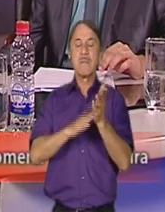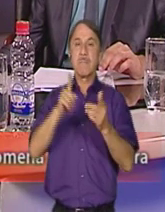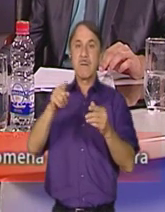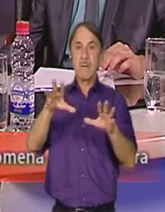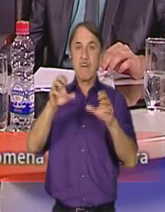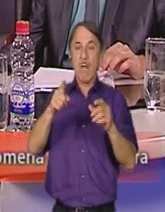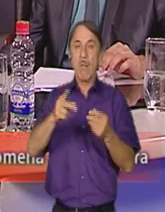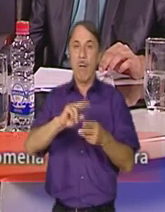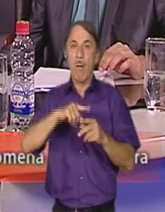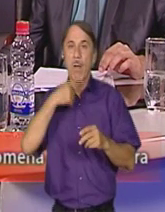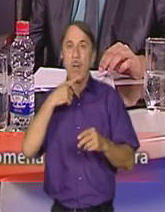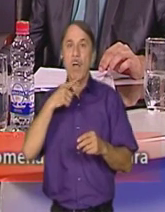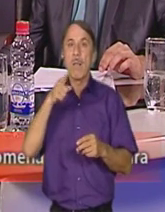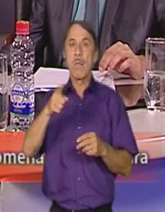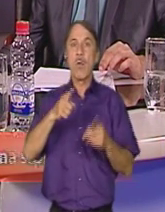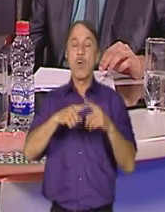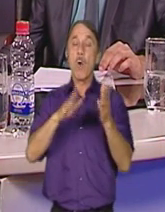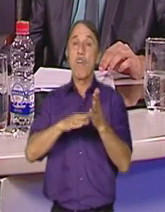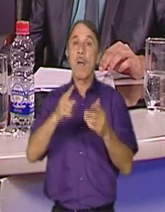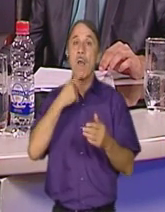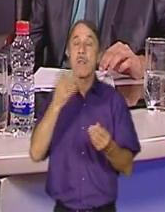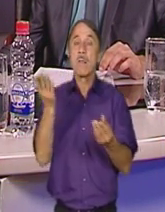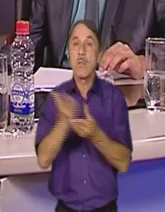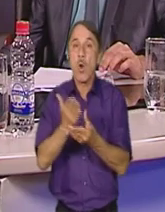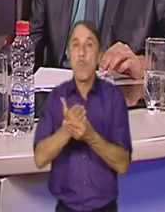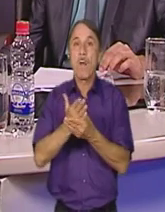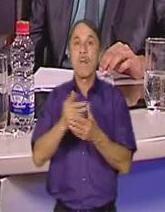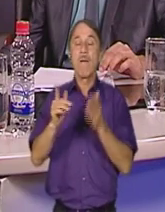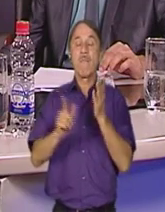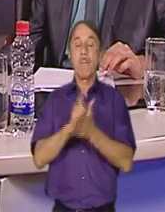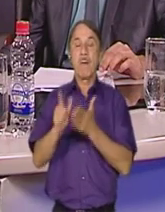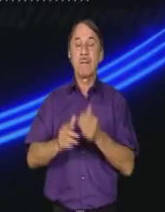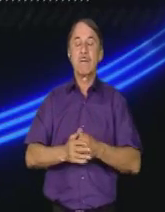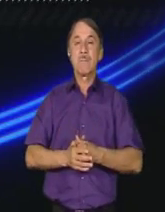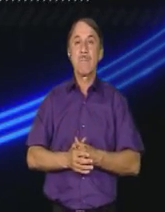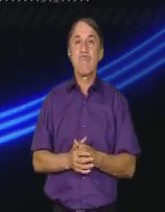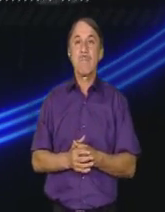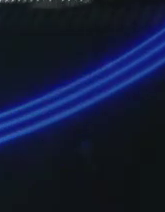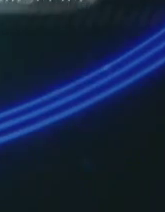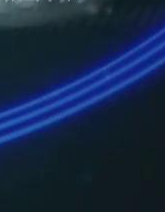Prvi put u svetu aforistike. Prema tome, ono ostaje dokument vremena.